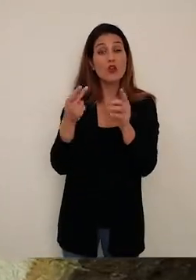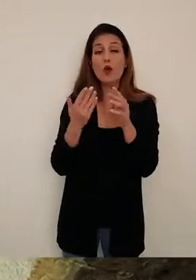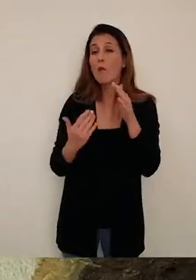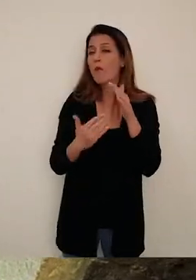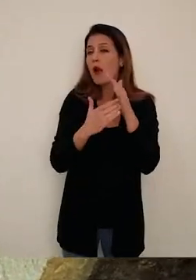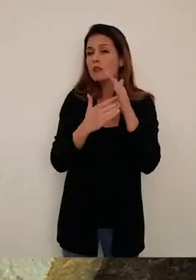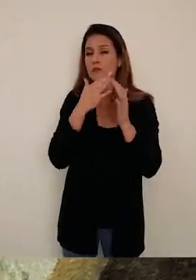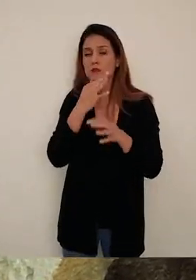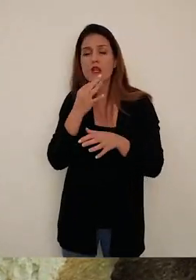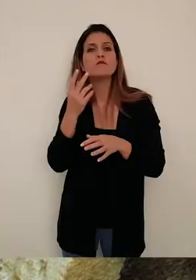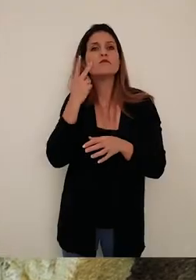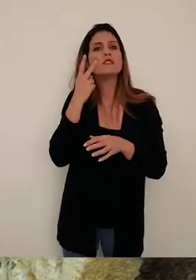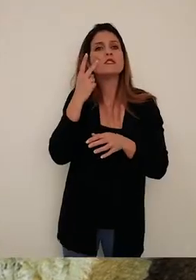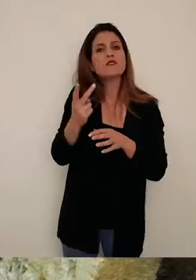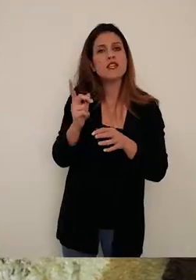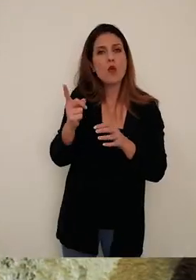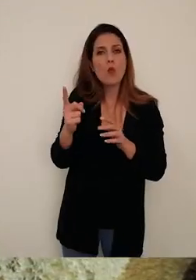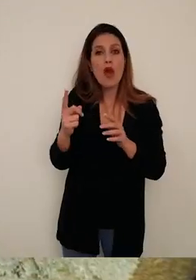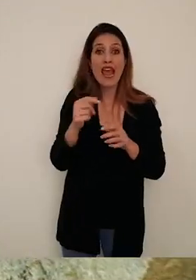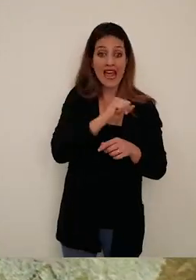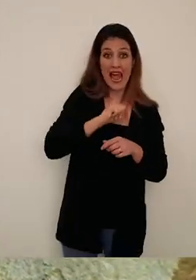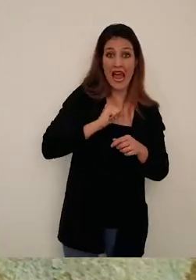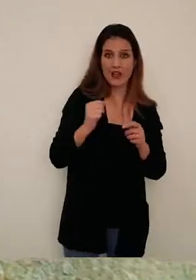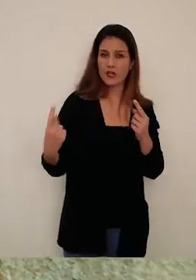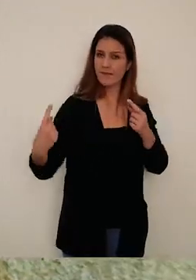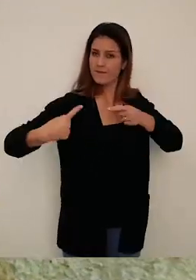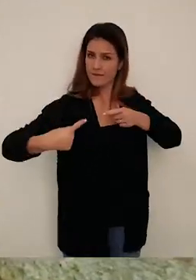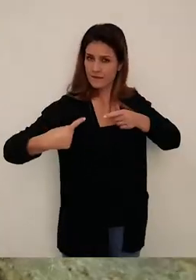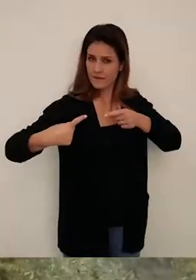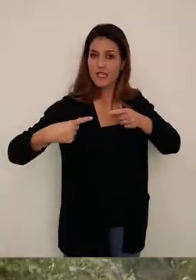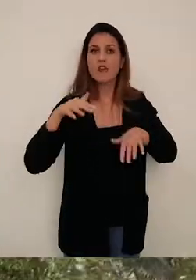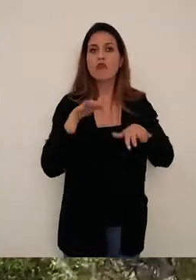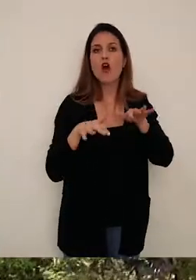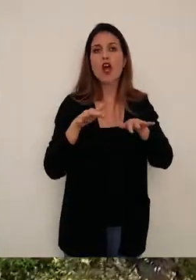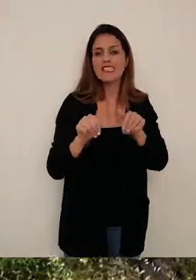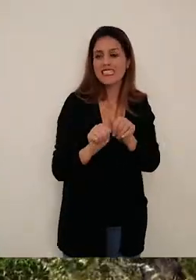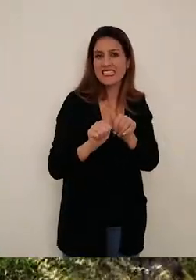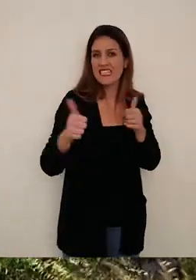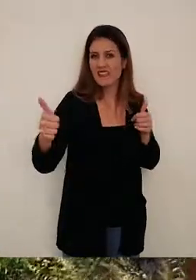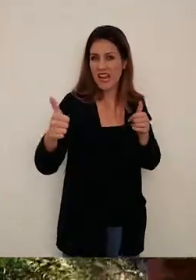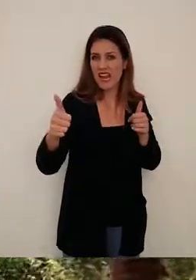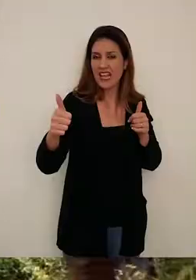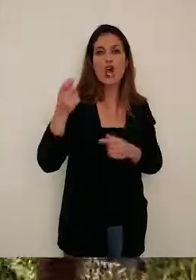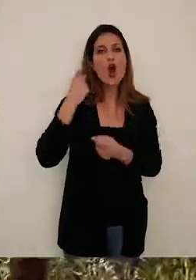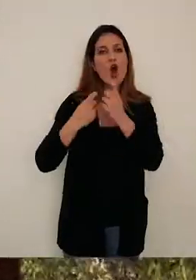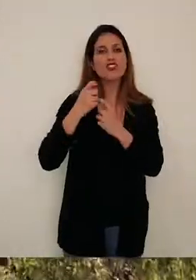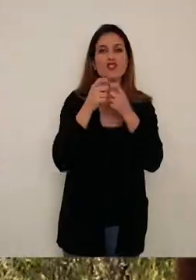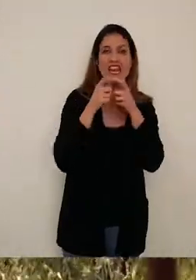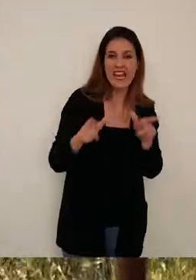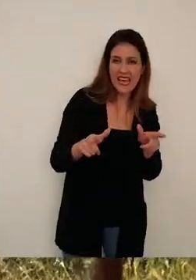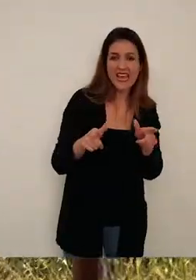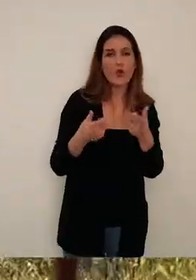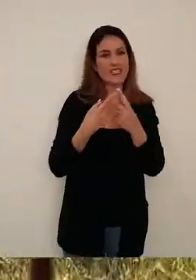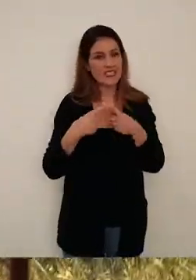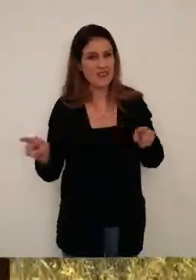Fulcignano, iniziarono a farsi acute le tensioni con la vicina Galatone, forse a causa delle differenti origini etniche, linguistiche